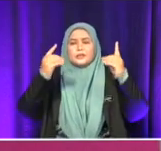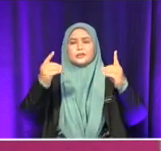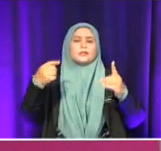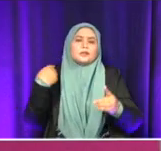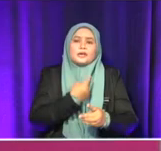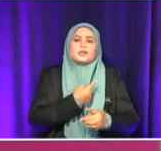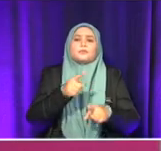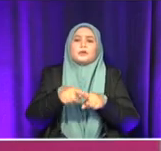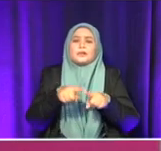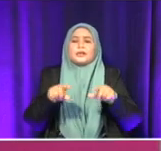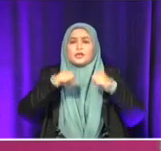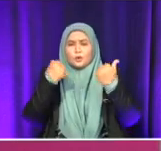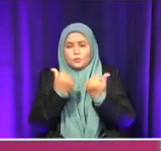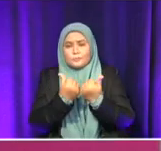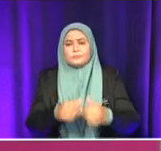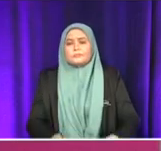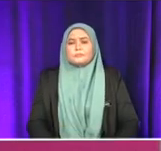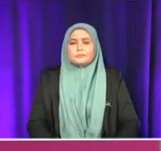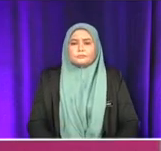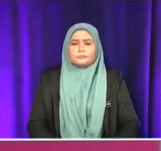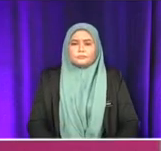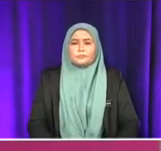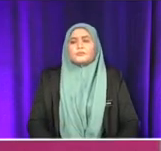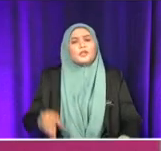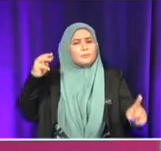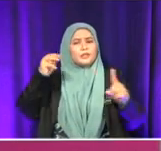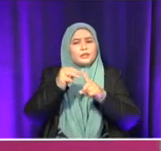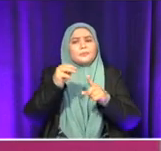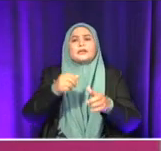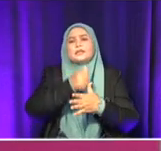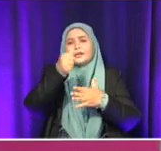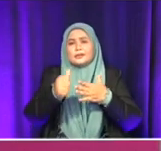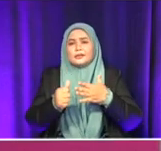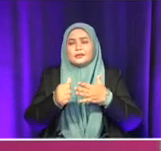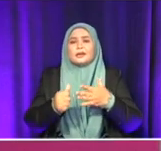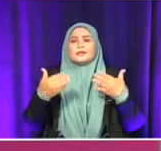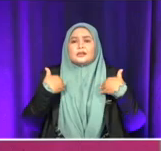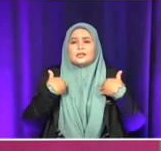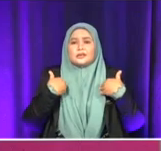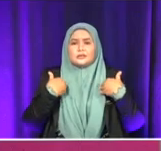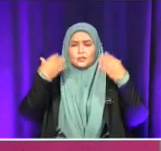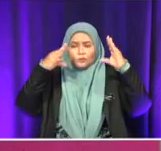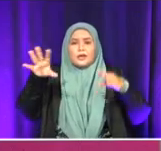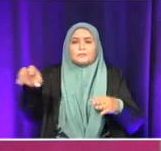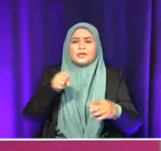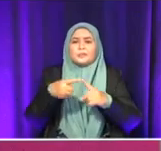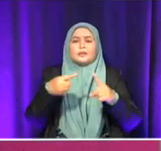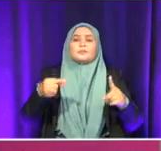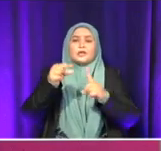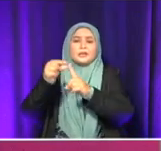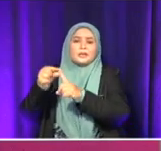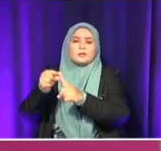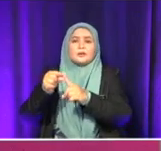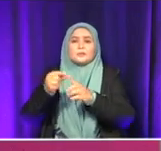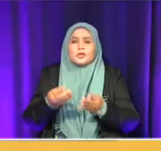itu ada berbagai kaum Oke dan terakhir adalah cegukan menyumbang